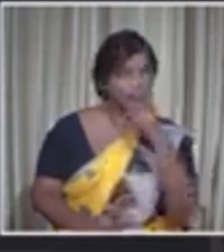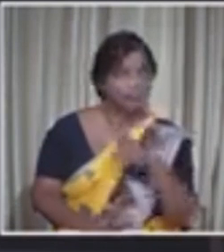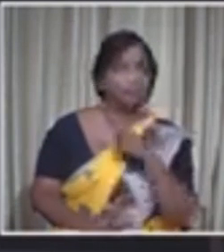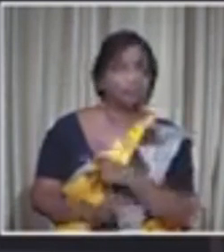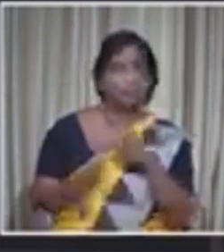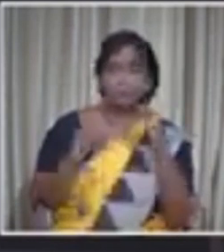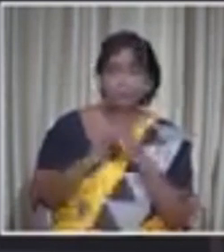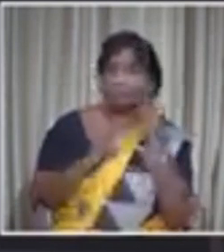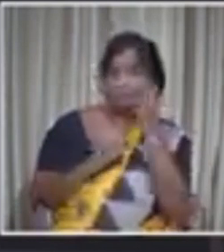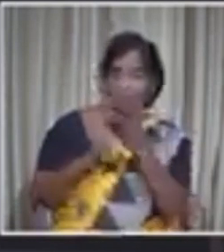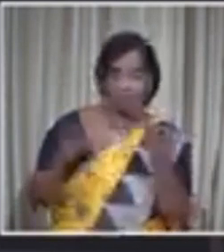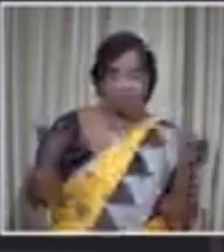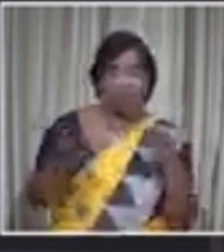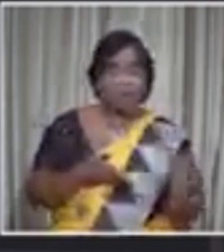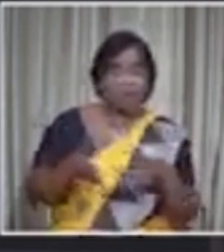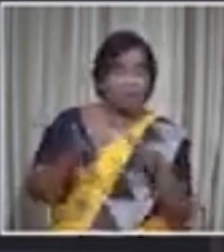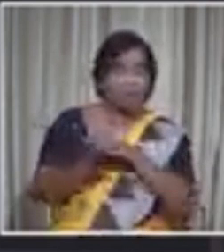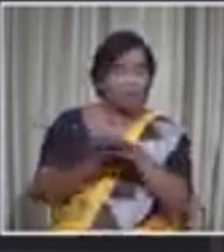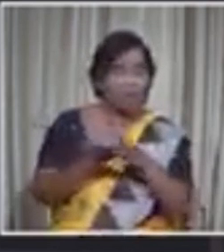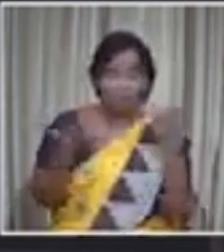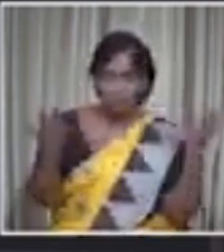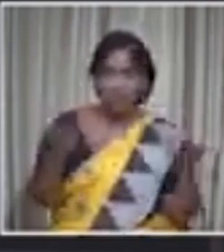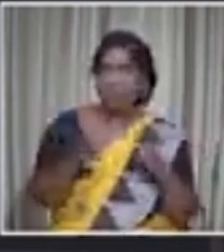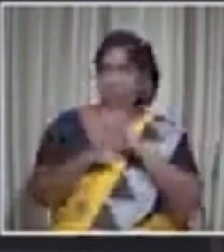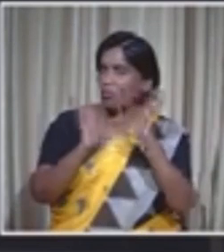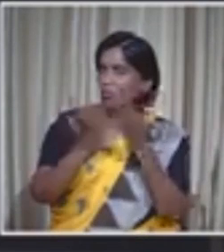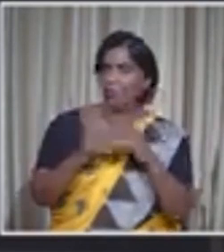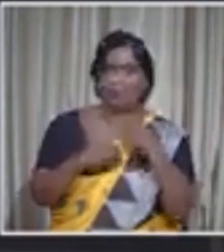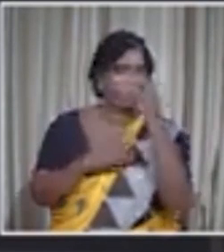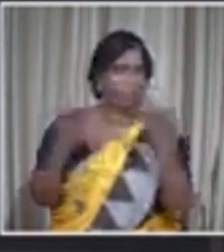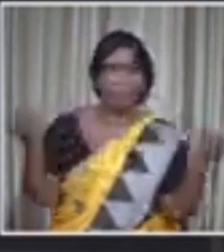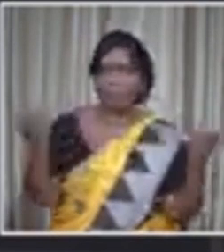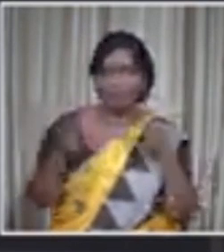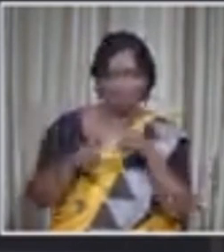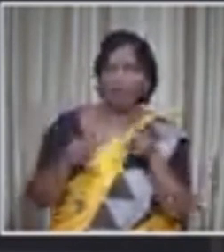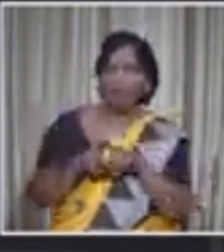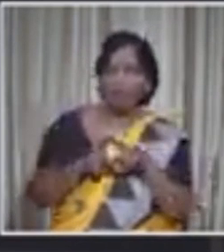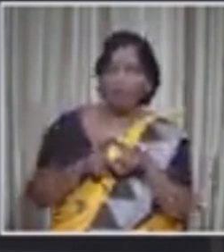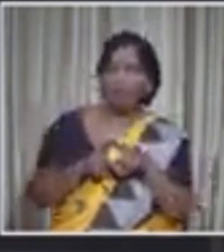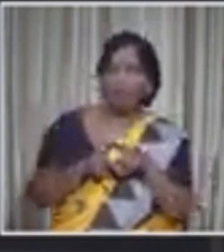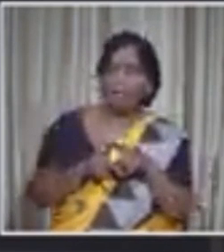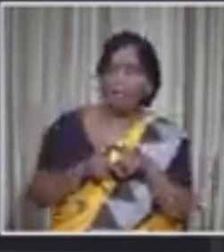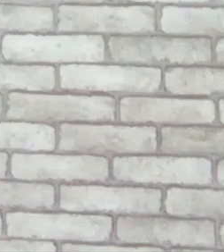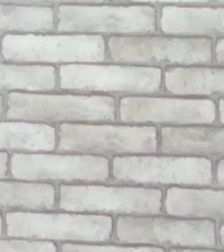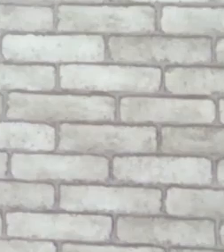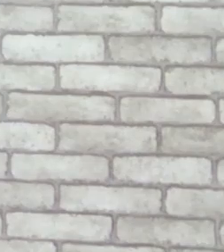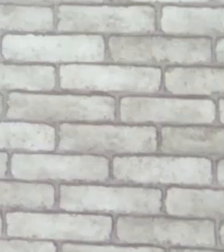வழங்கவில்லை அவர்களுக்கு ஒன்றுமே வழங்கவில்லை மாவின் விலையேற்றத்தை ஏற்படுத்தி சம்பளம் 1000 ரூபாய் நாடகம் காட்டி 1000 ரூபாய்